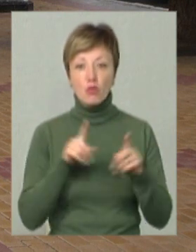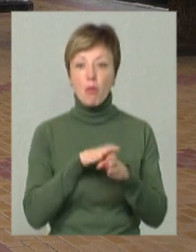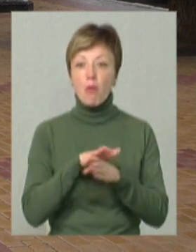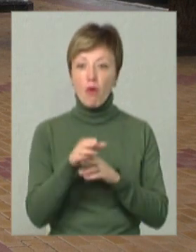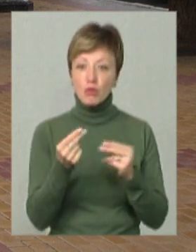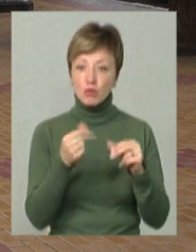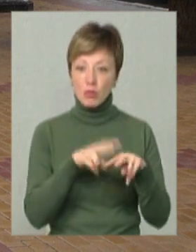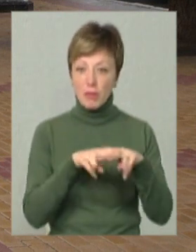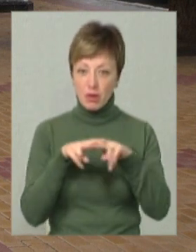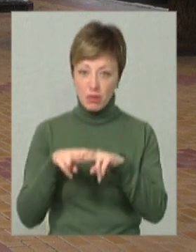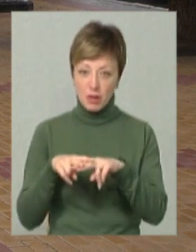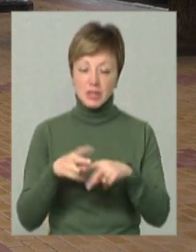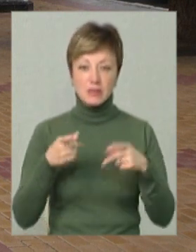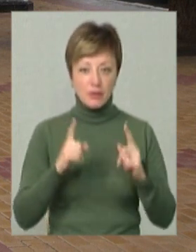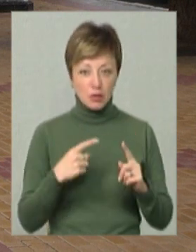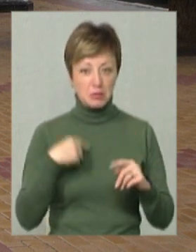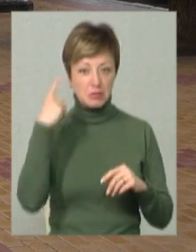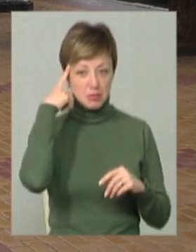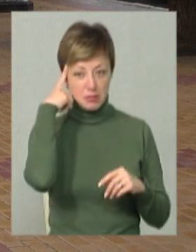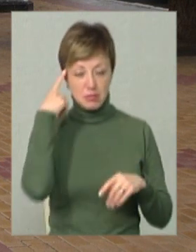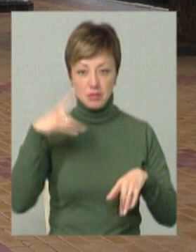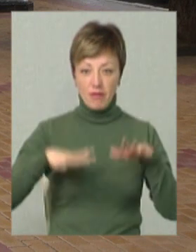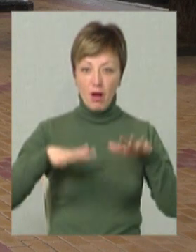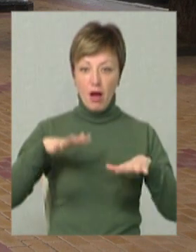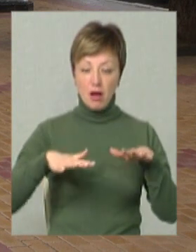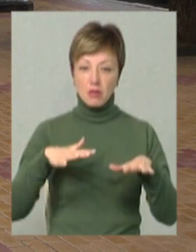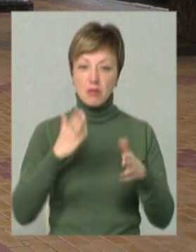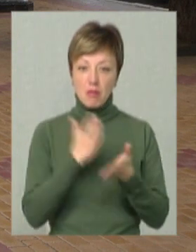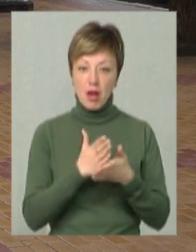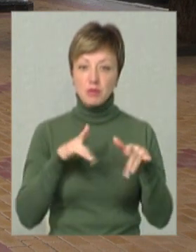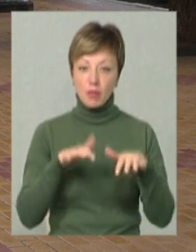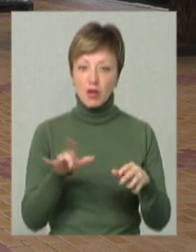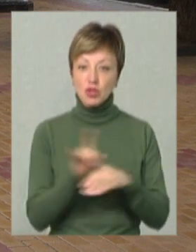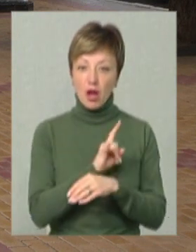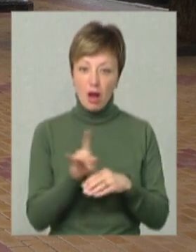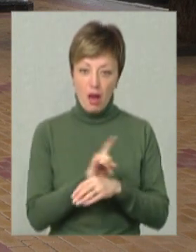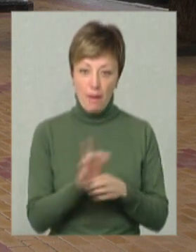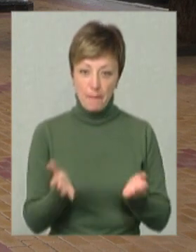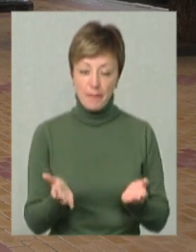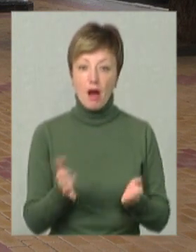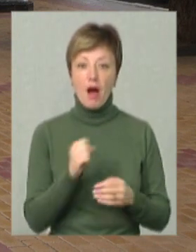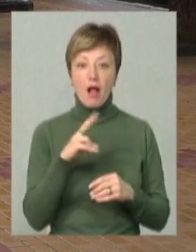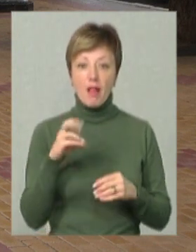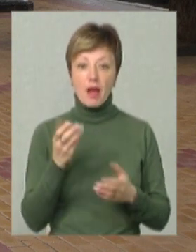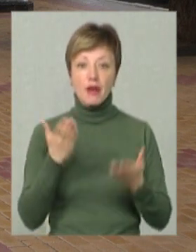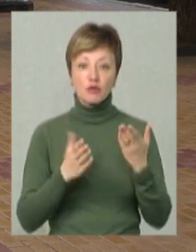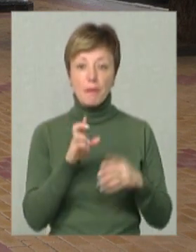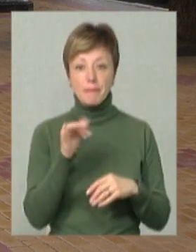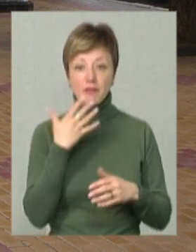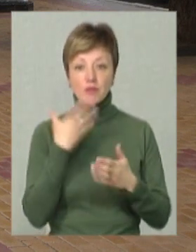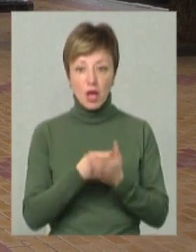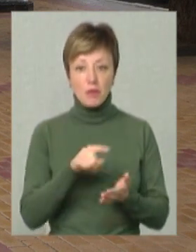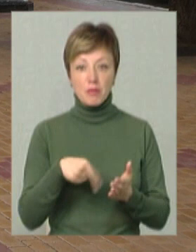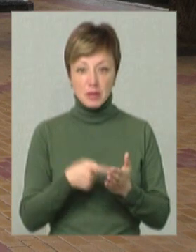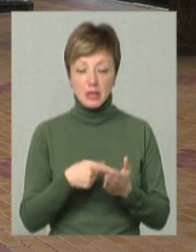повну суму перерахували. Ну, звісно, тоді ми вже зрозуміли, що маємо справу з шахраєм. Але якщо була б я в своєму